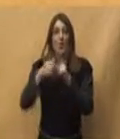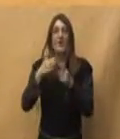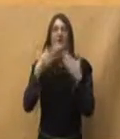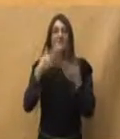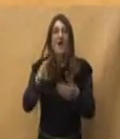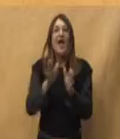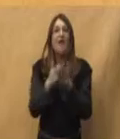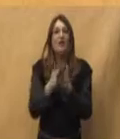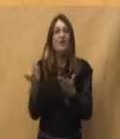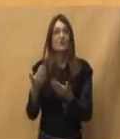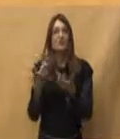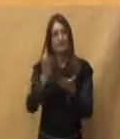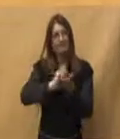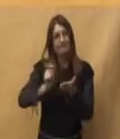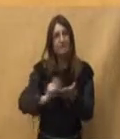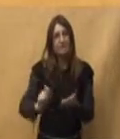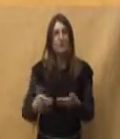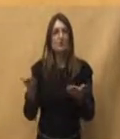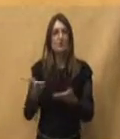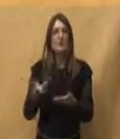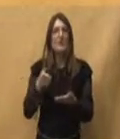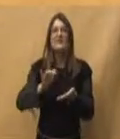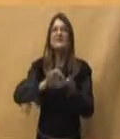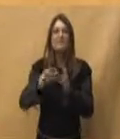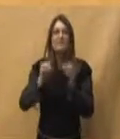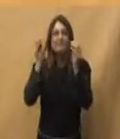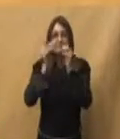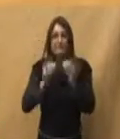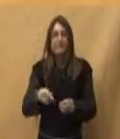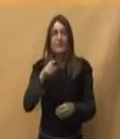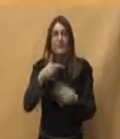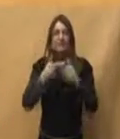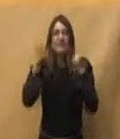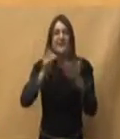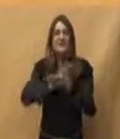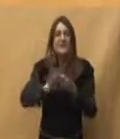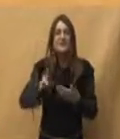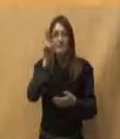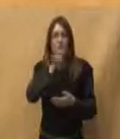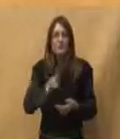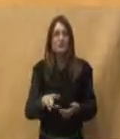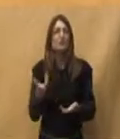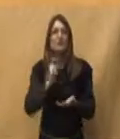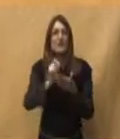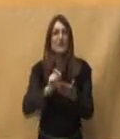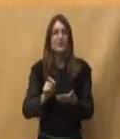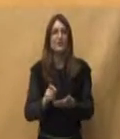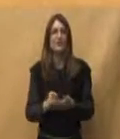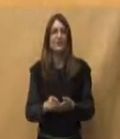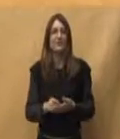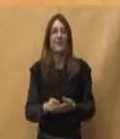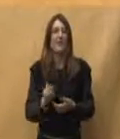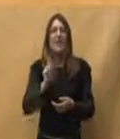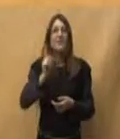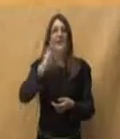knjizi što ste napisali, što ste nam sve skupa saželi da im jednostavnije dođemo do spoznaja. A vama, dragi gledatelji,